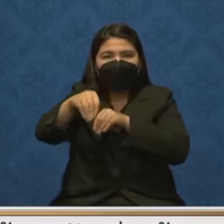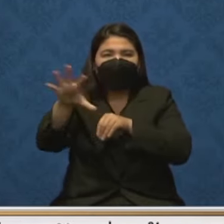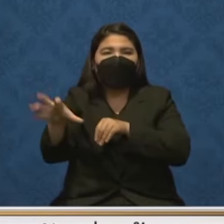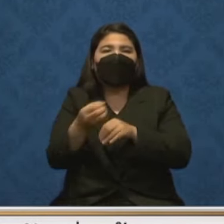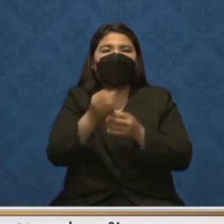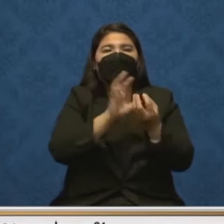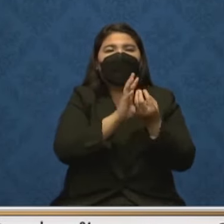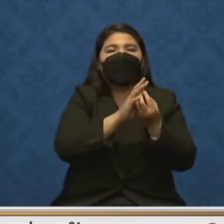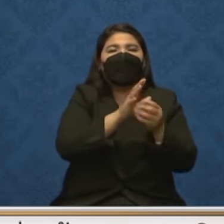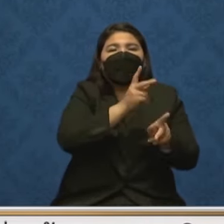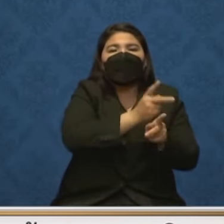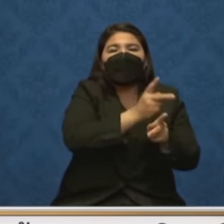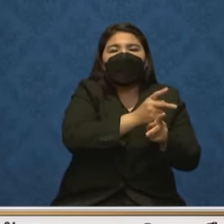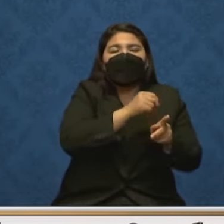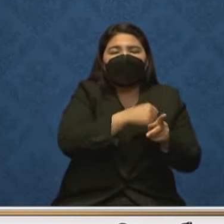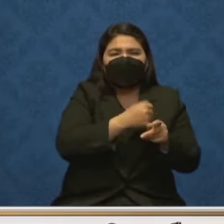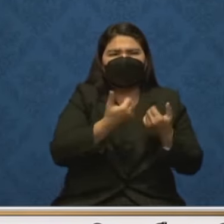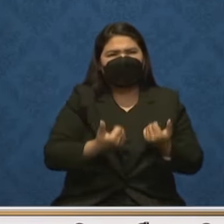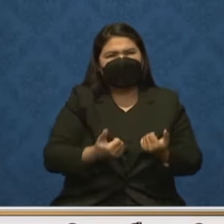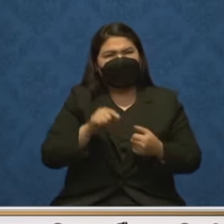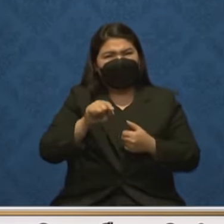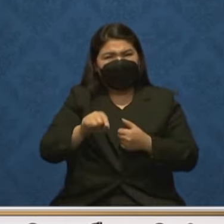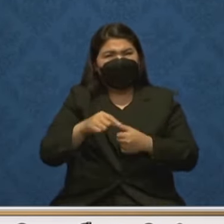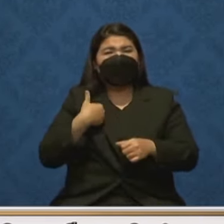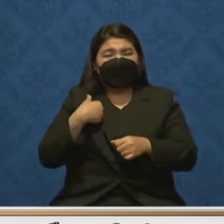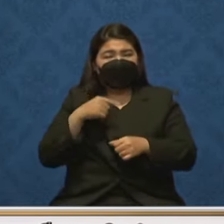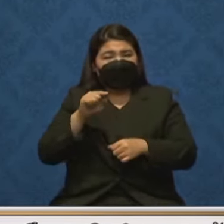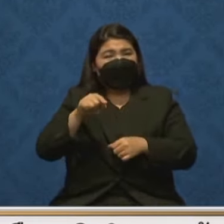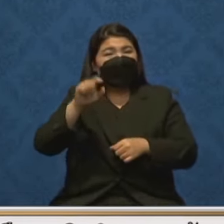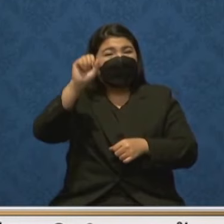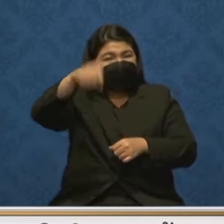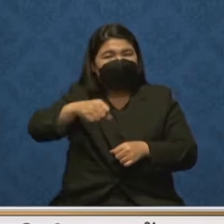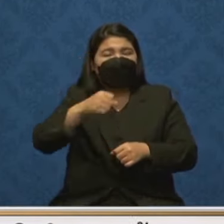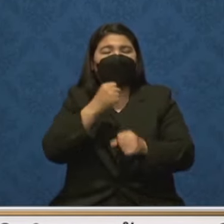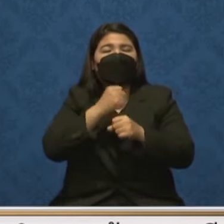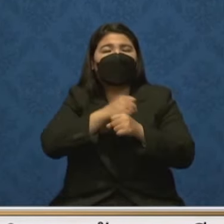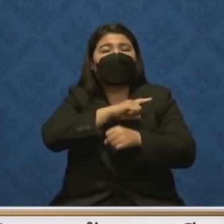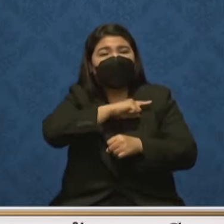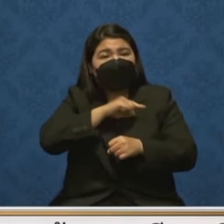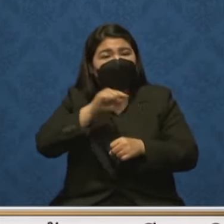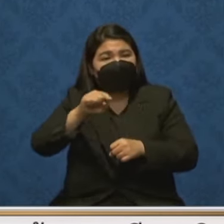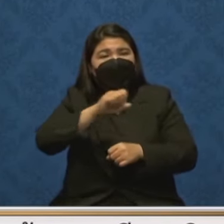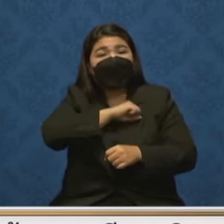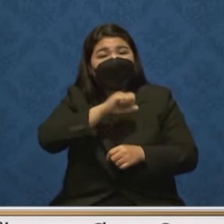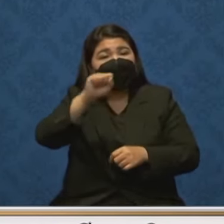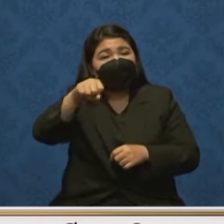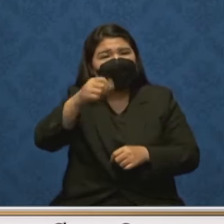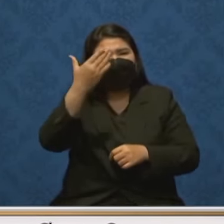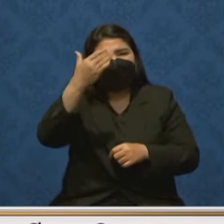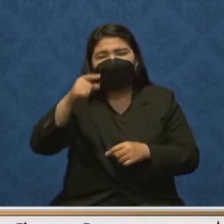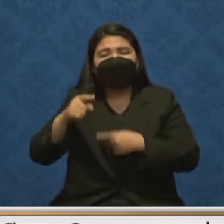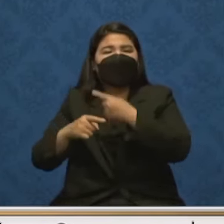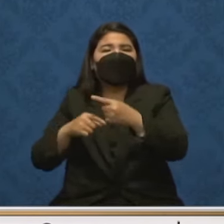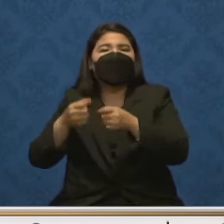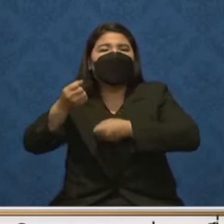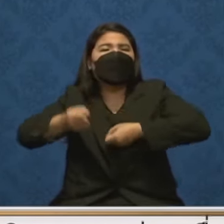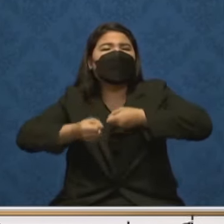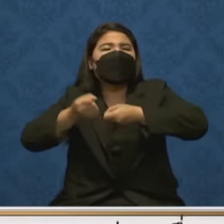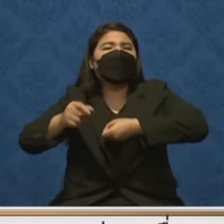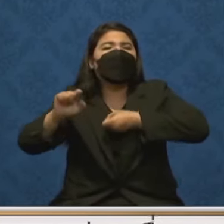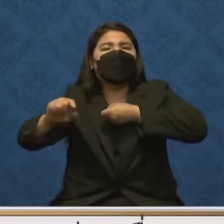มันใช่งานที่จะพัฒนาศักยภาพของตำรวจเหรอคะแล้วทำไมถึงไม่ไปอุดหนุนเกษตรกรที่ยากจนที่